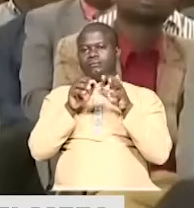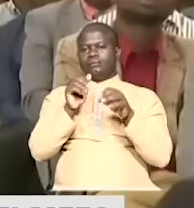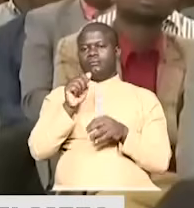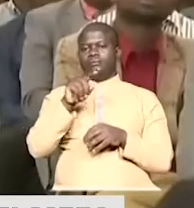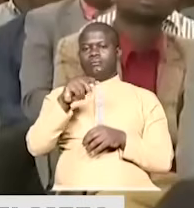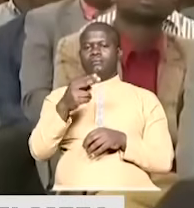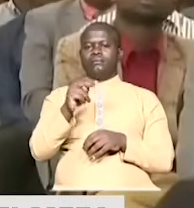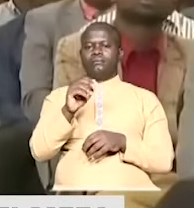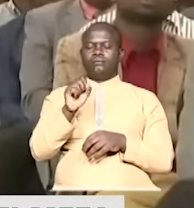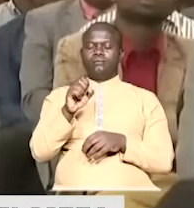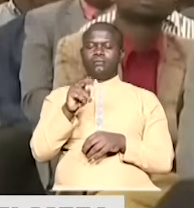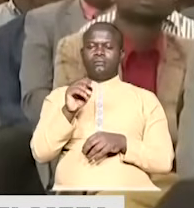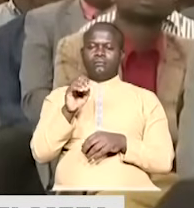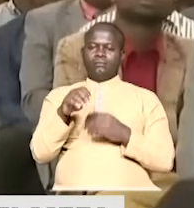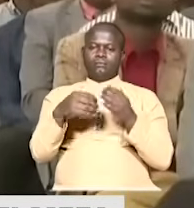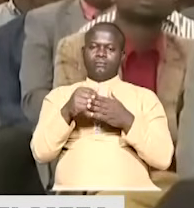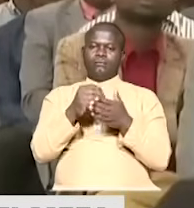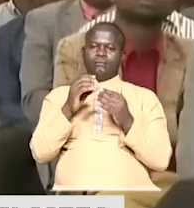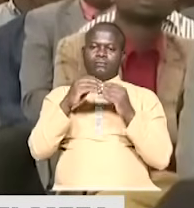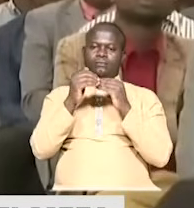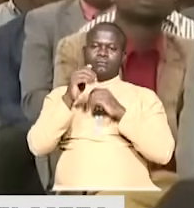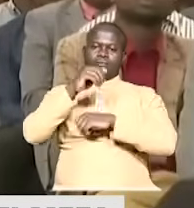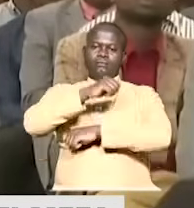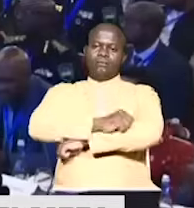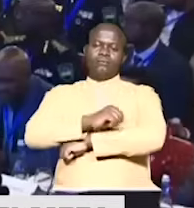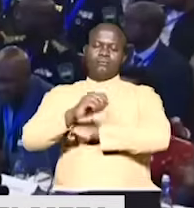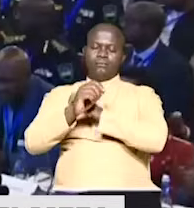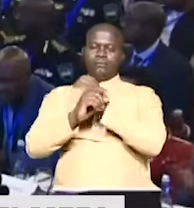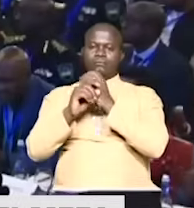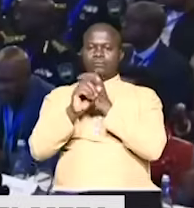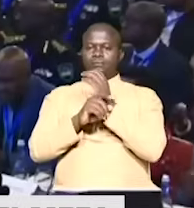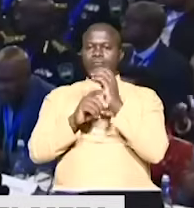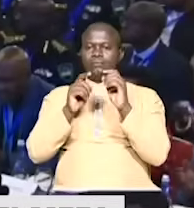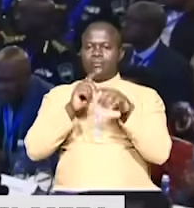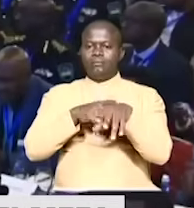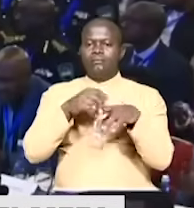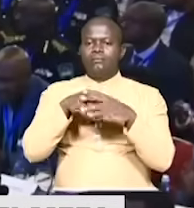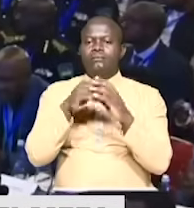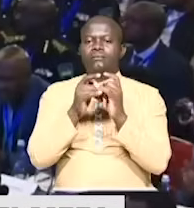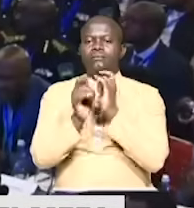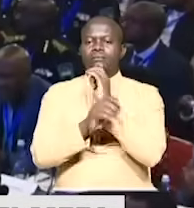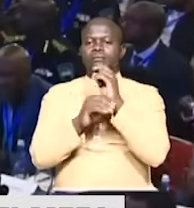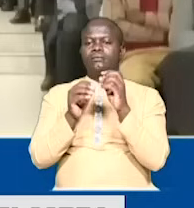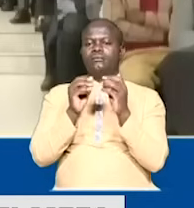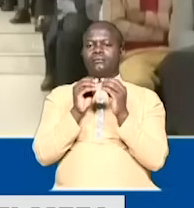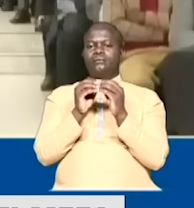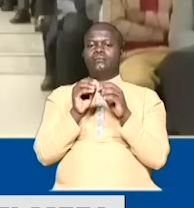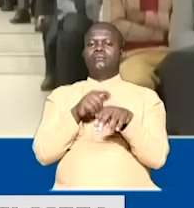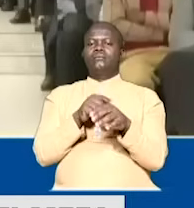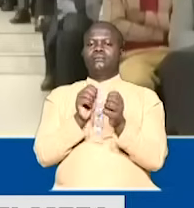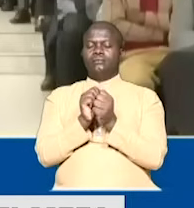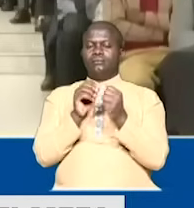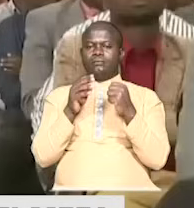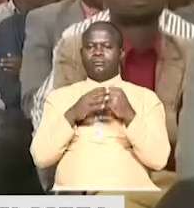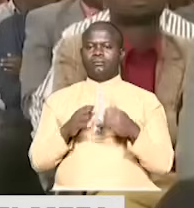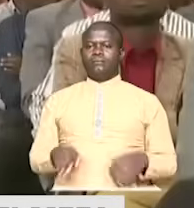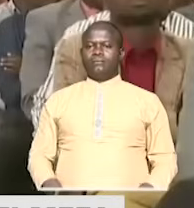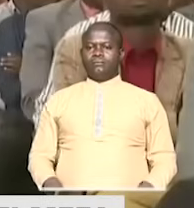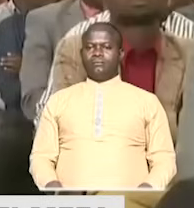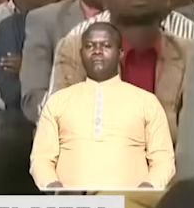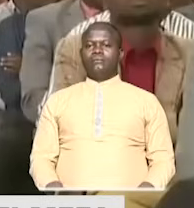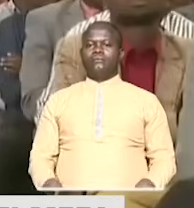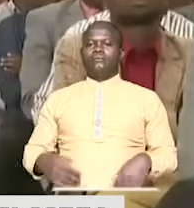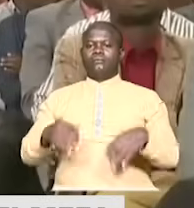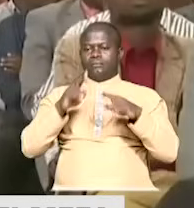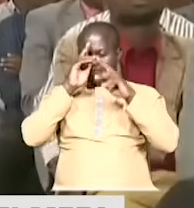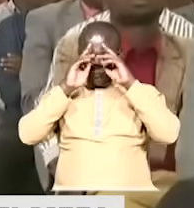Alphonsine Mukarutwaza umwe mu bayobora amashuri muri aka karere ubwo yari mu nama y'igihugu y'umushyikirano ya 19. Ariko nyakwa Perezida wa Repubulika dufite